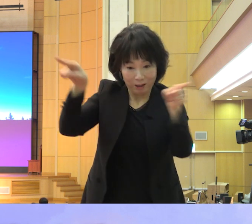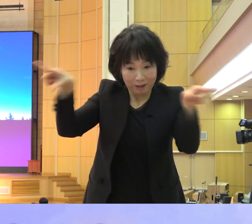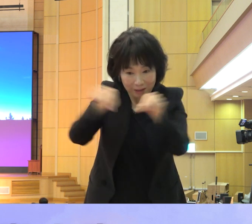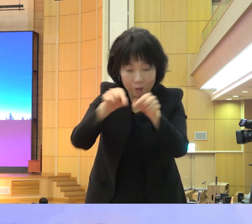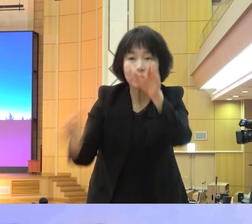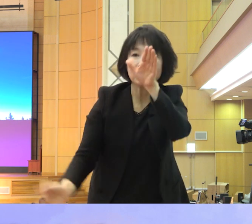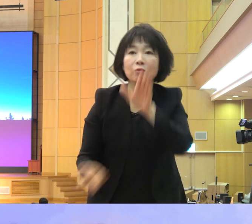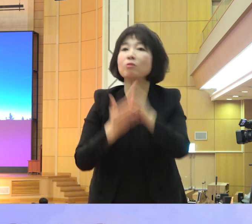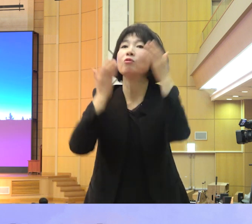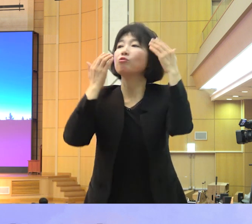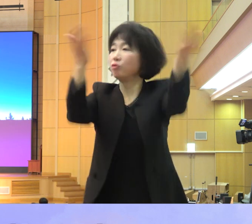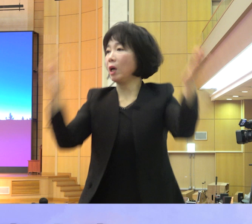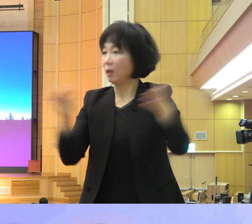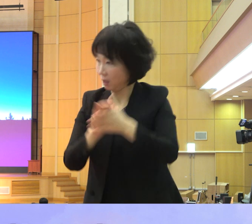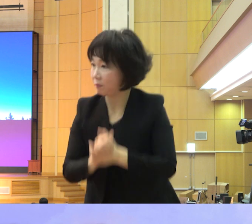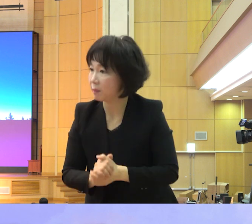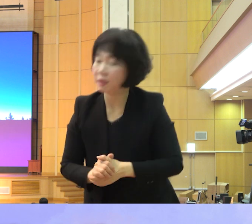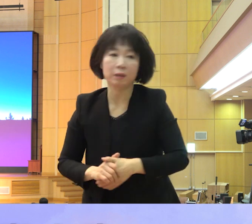그대로 되리라.